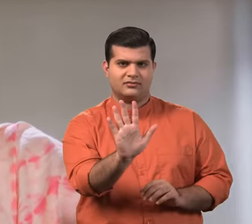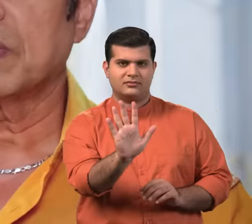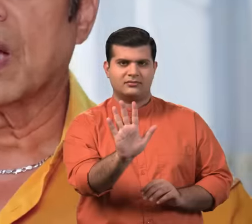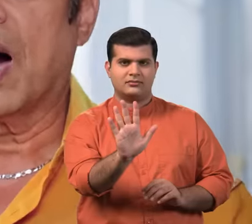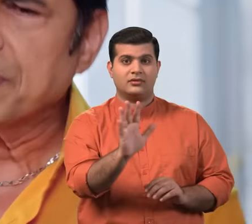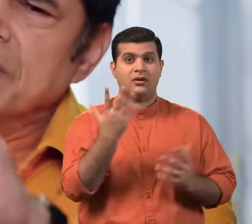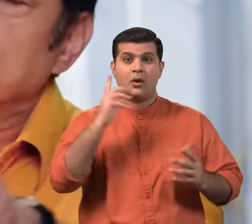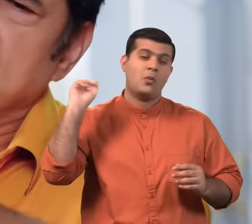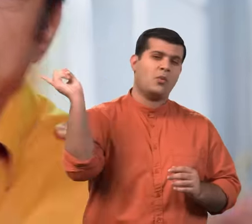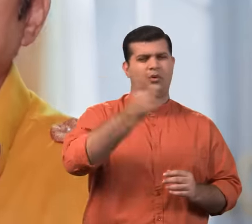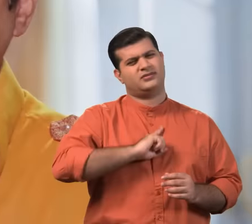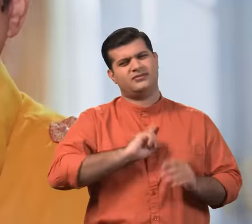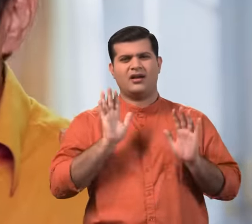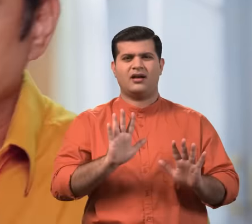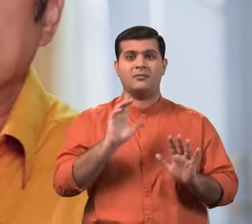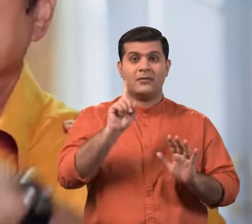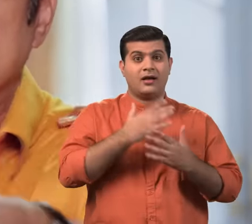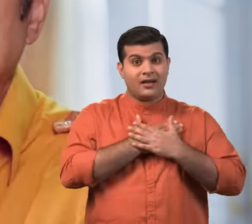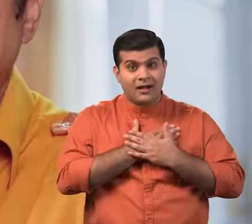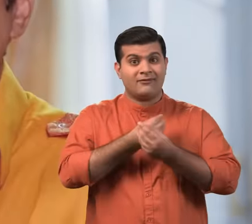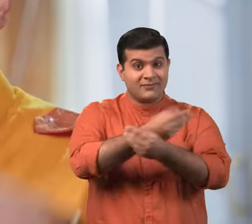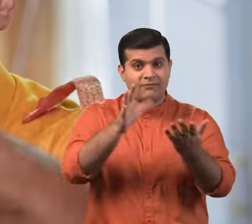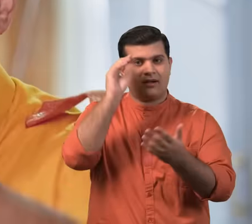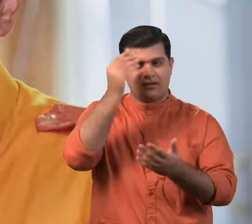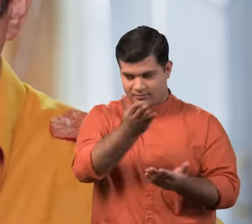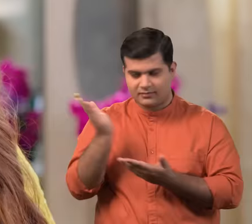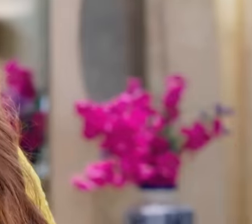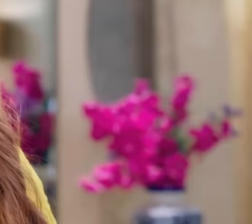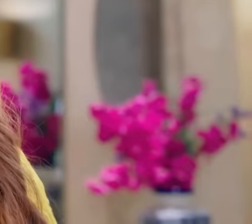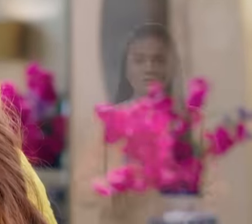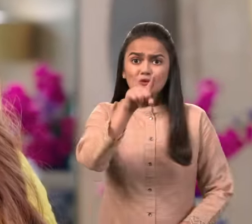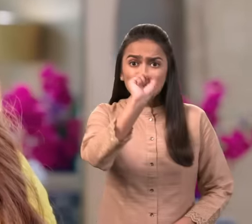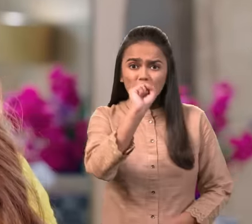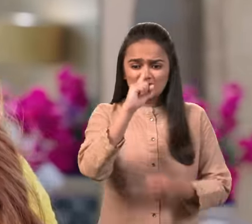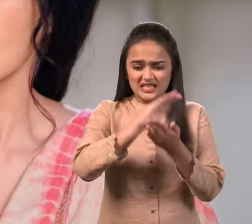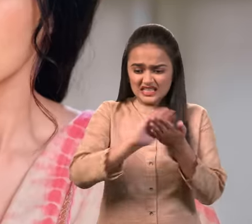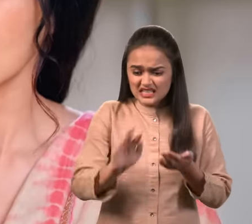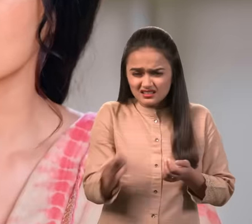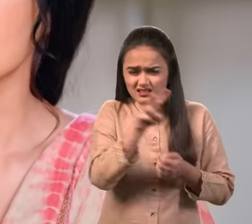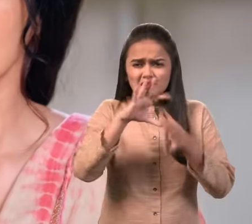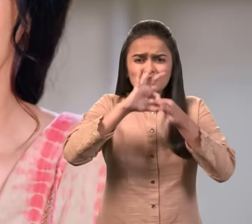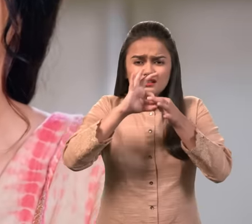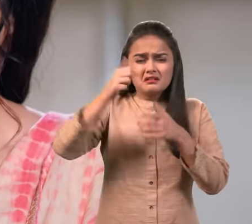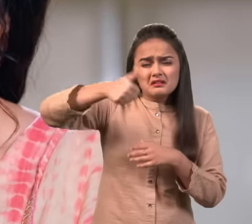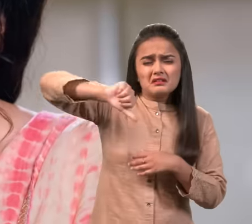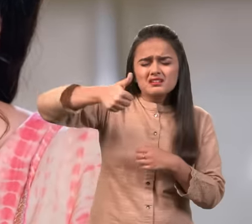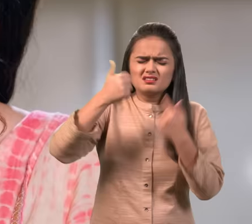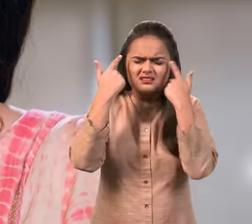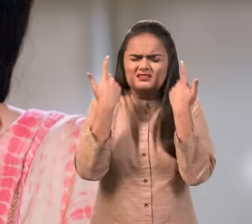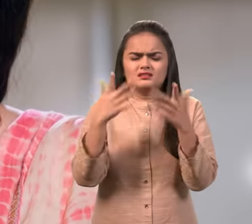जा, अपने लिए तो सब जीते हैं, दूसरों से जी के देख मजा आएगा तेनों। तेरा और हीर का रिश्ता चाहे जैसा भी